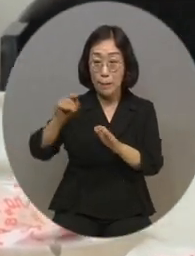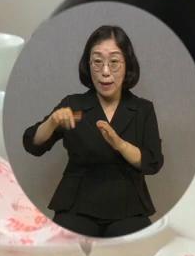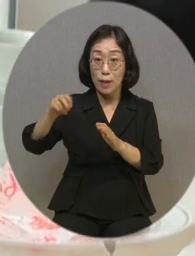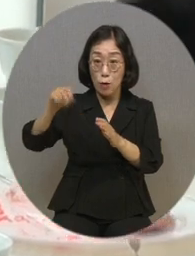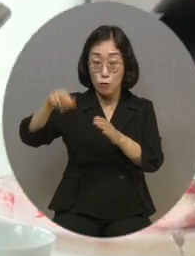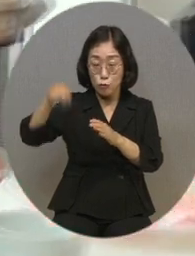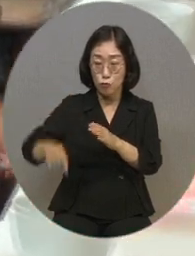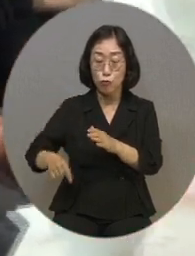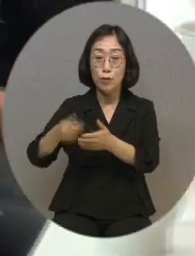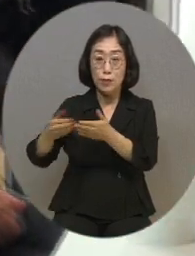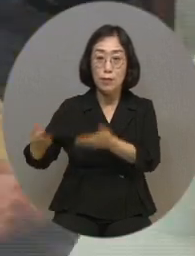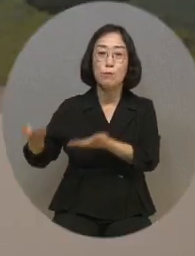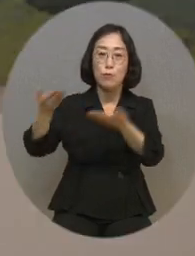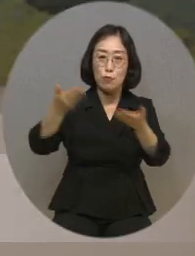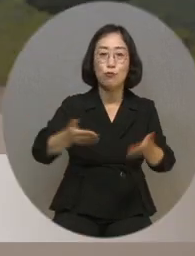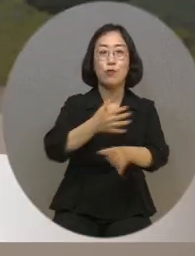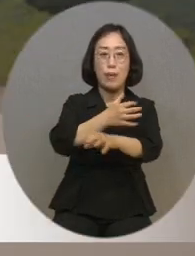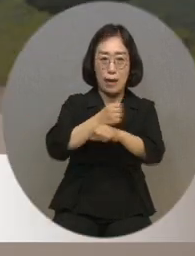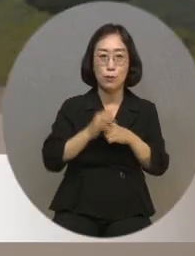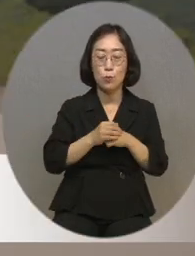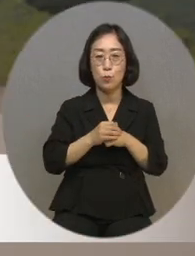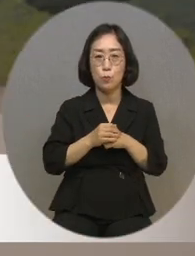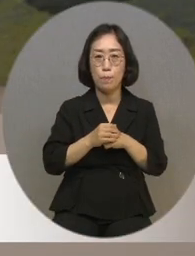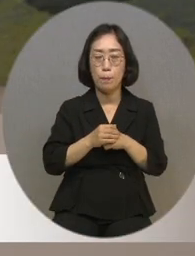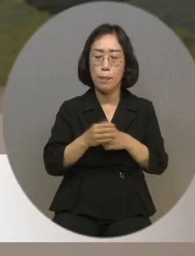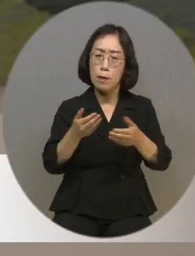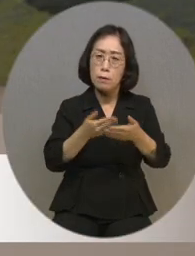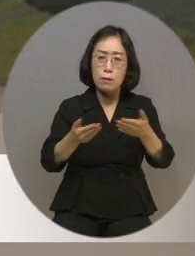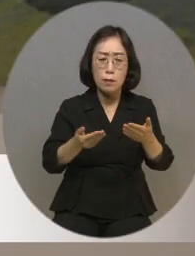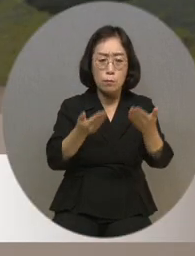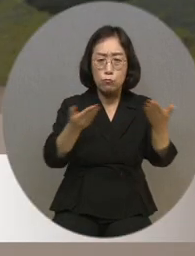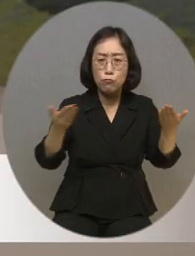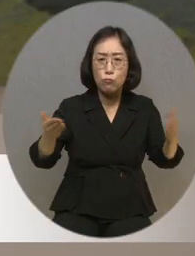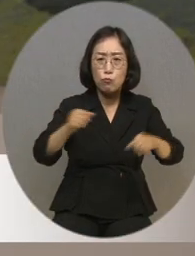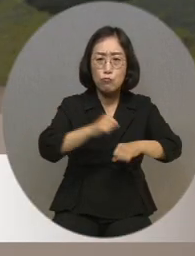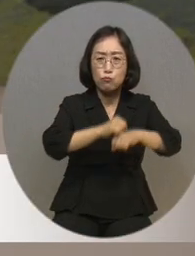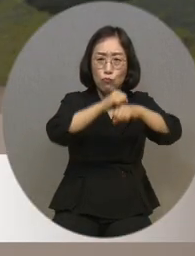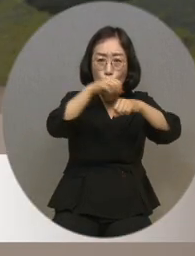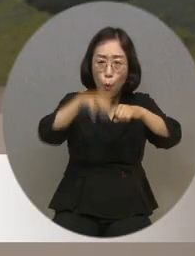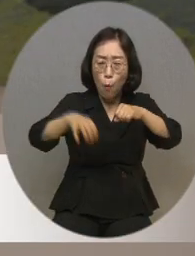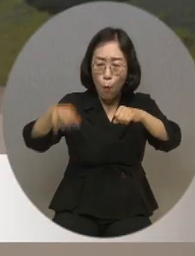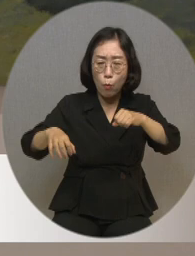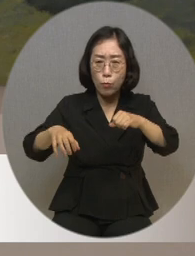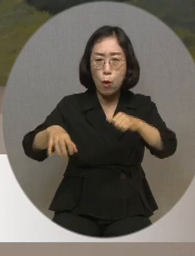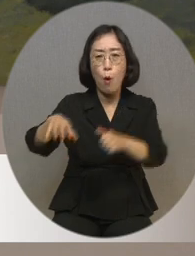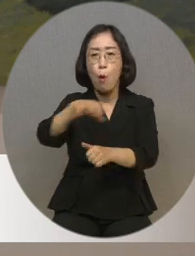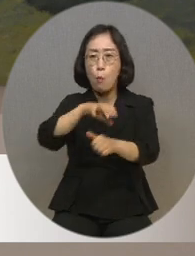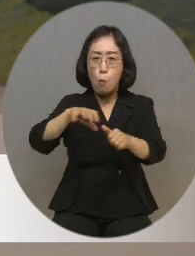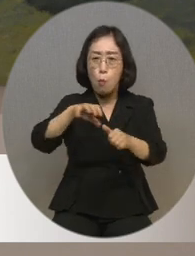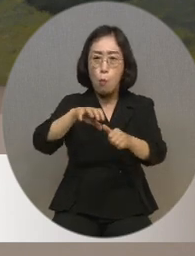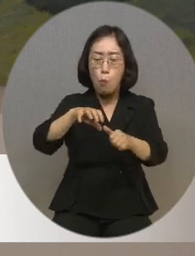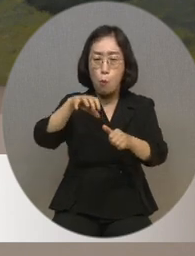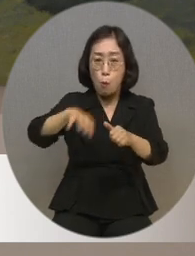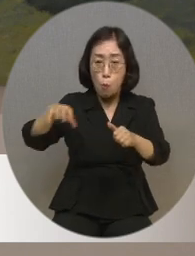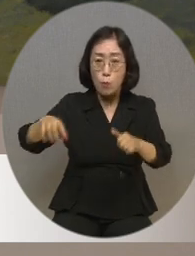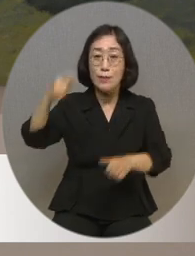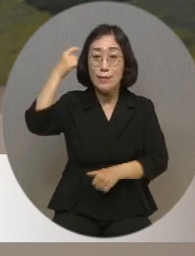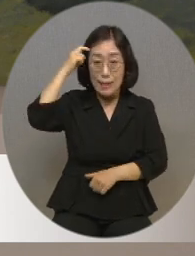작품 기증을 약속했습니다. 작품들을 어디다가 보관을 해야 되고 보존을 해 주실까